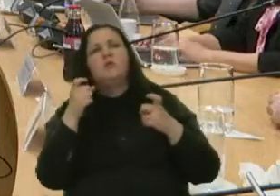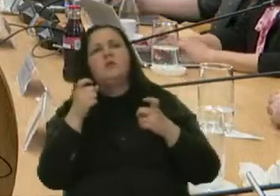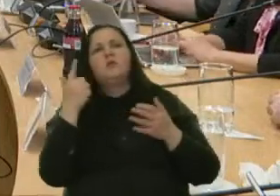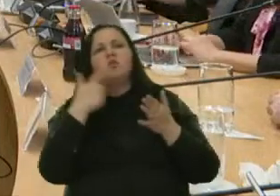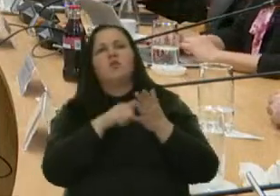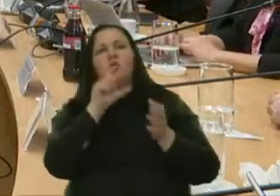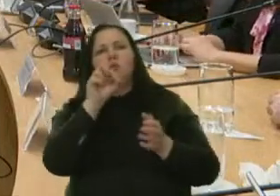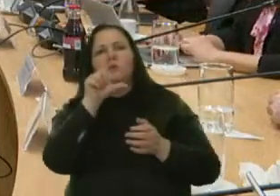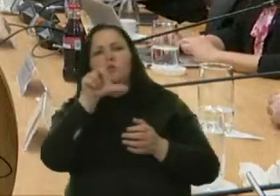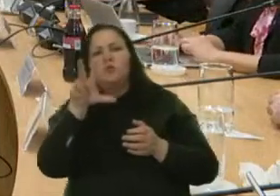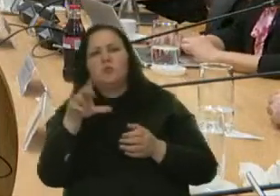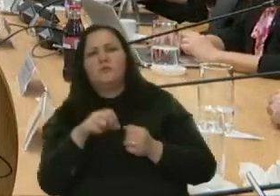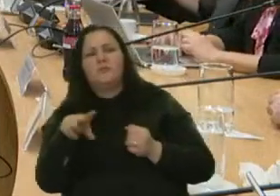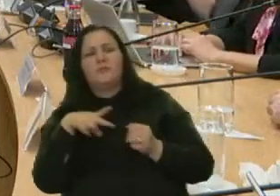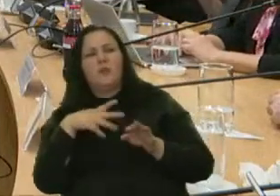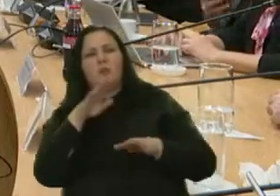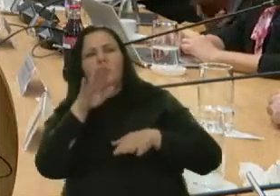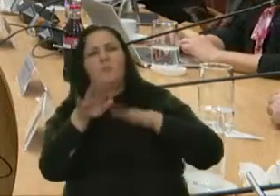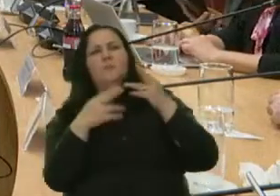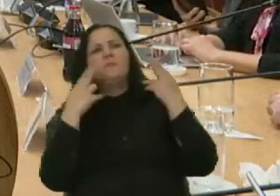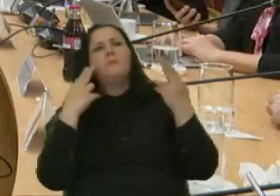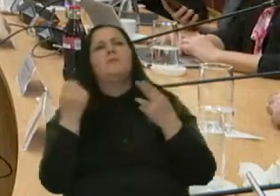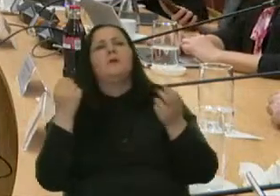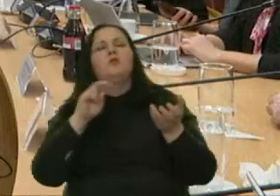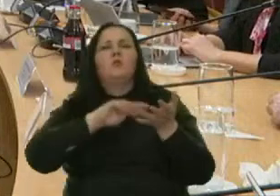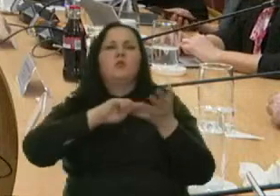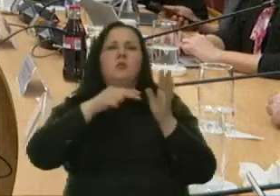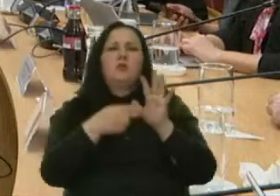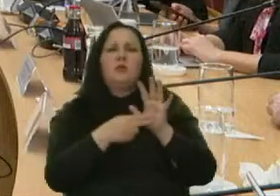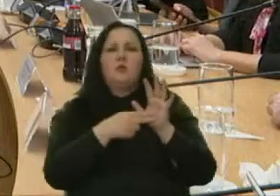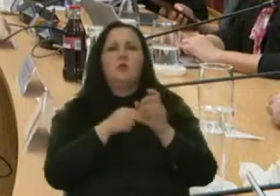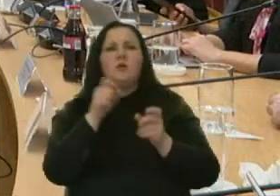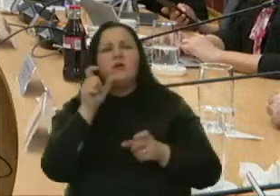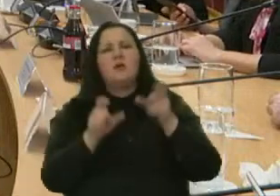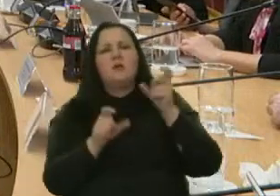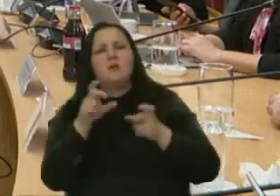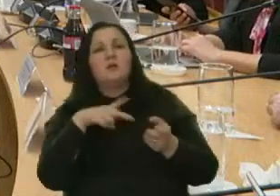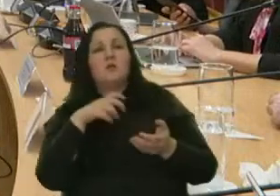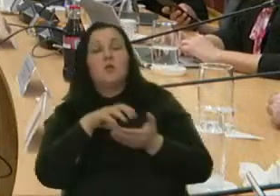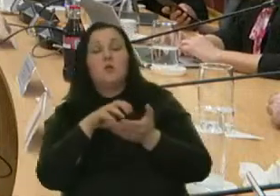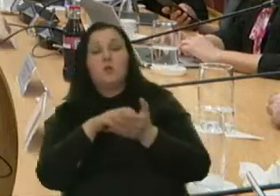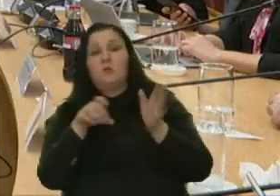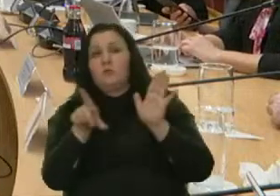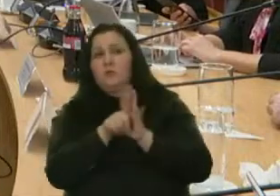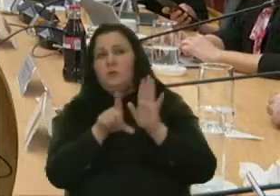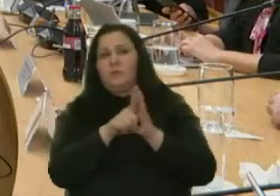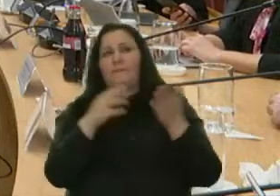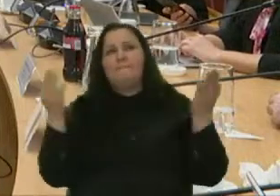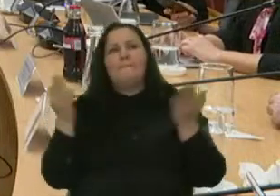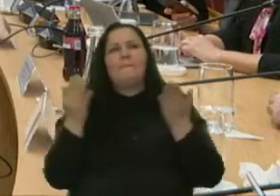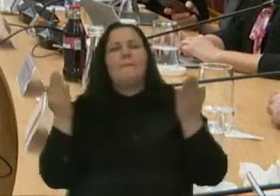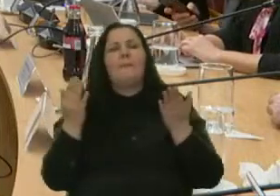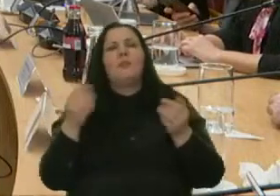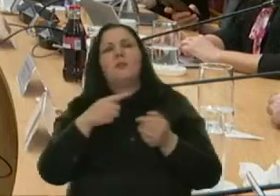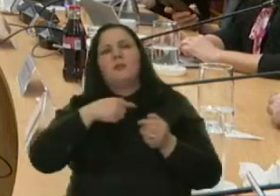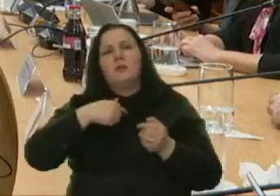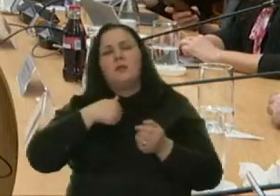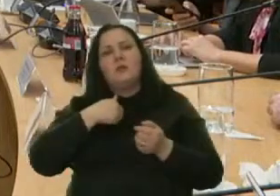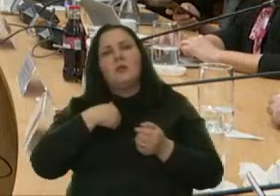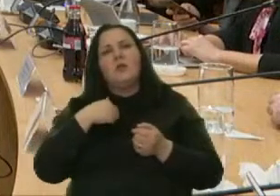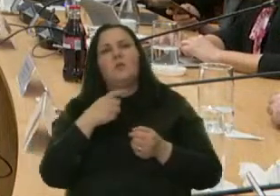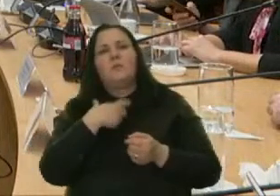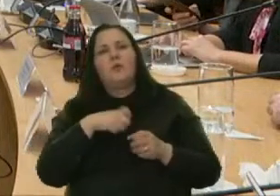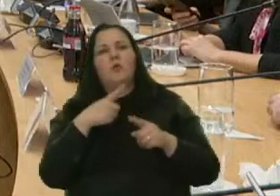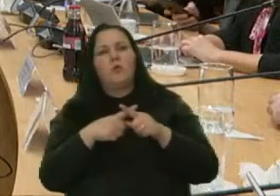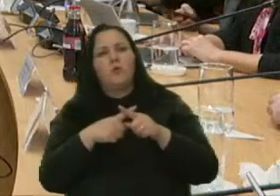2023 este un pas important pentru reorganizarea creșei este un cadru legislativ pe pe care eu personal împreună